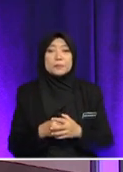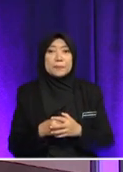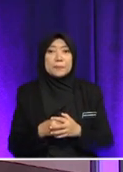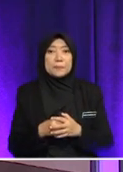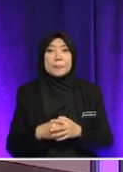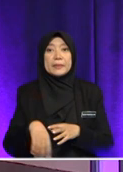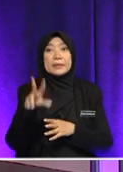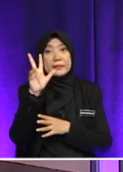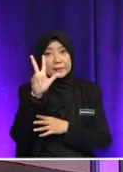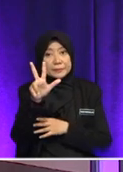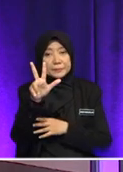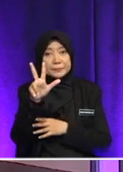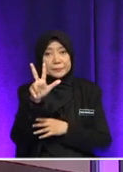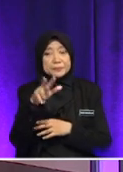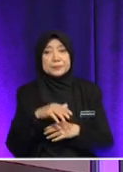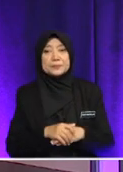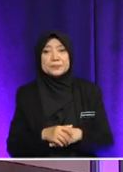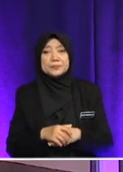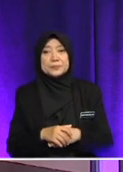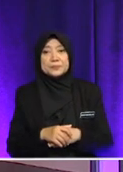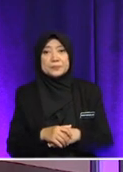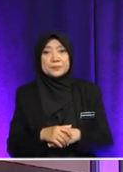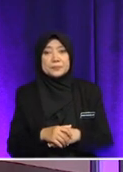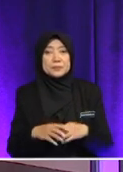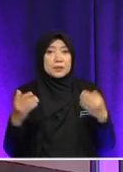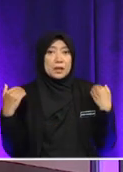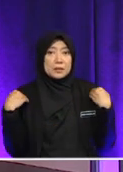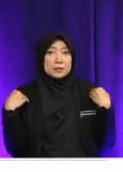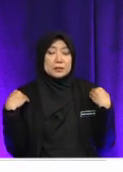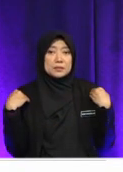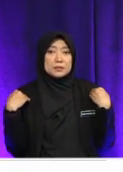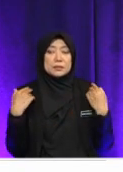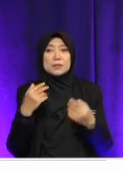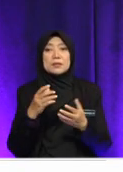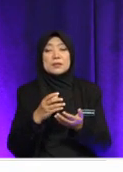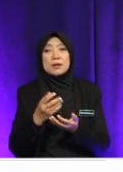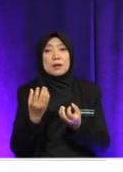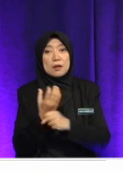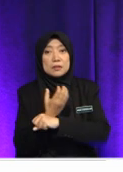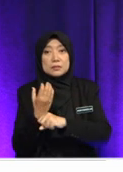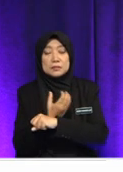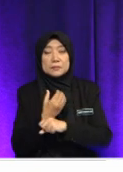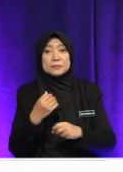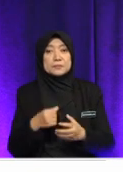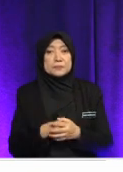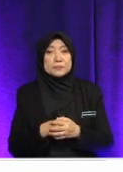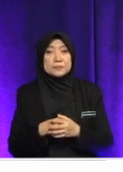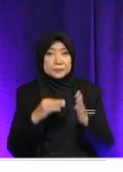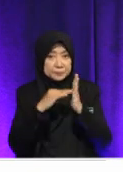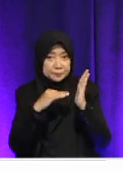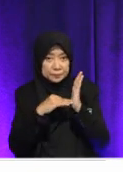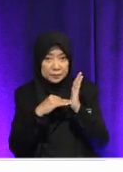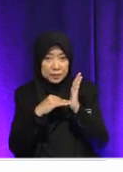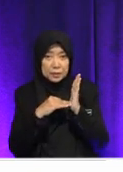pada kaca yang ketiga Oke KC yang ketiga kita ada kaca boro silikat so ya ini ada sinonim dengan